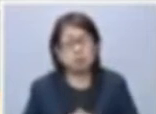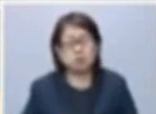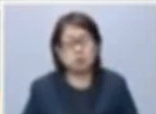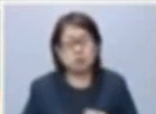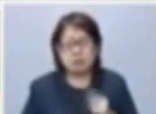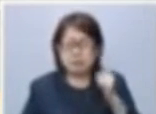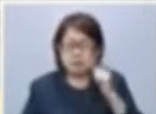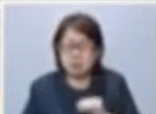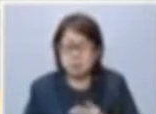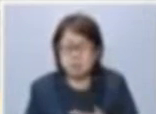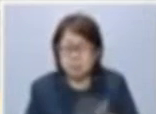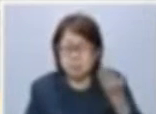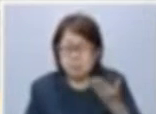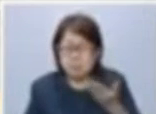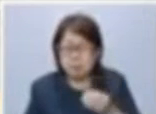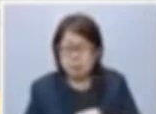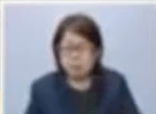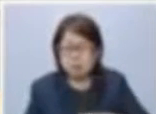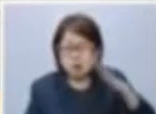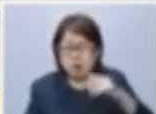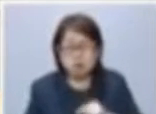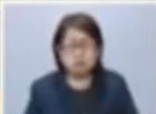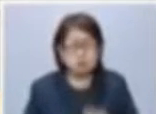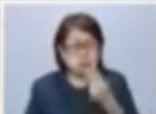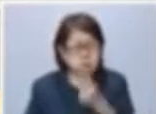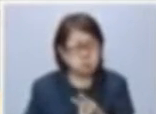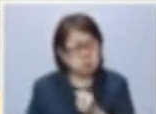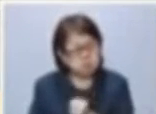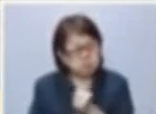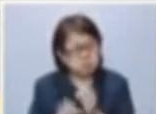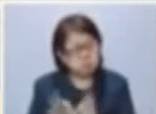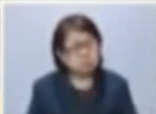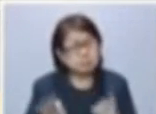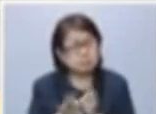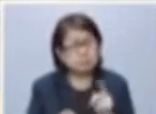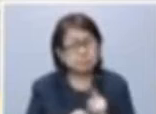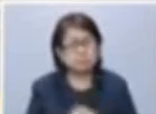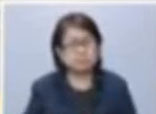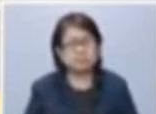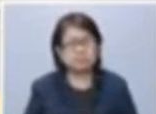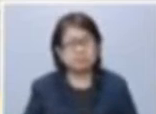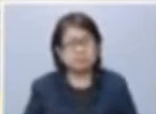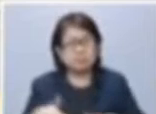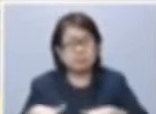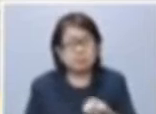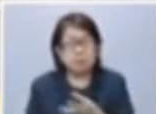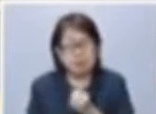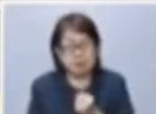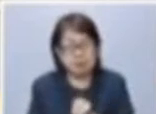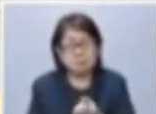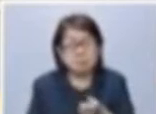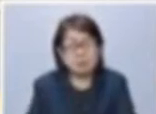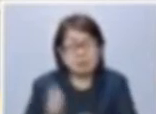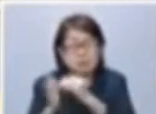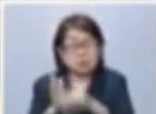เยอะไหมถ้าเทียบกับความสำคัญของกระทรวงนี้นะคะที่พี่น้องของเราส่วนใหญ่เป็นเกษตรกร